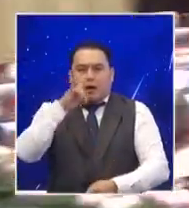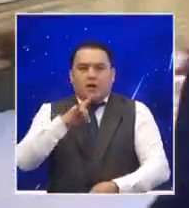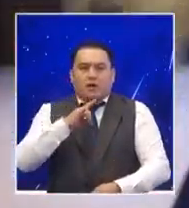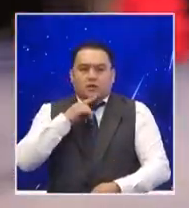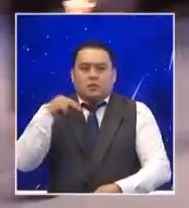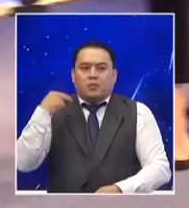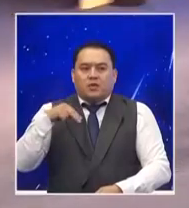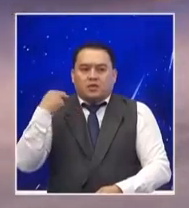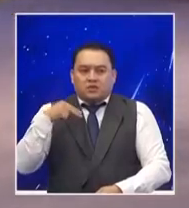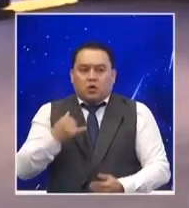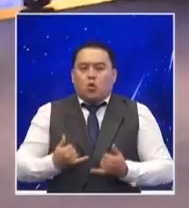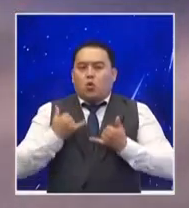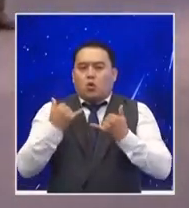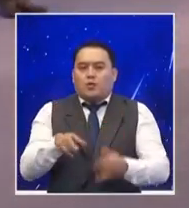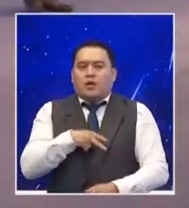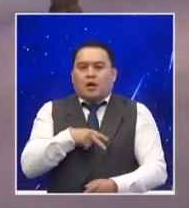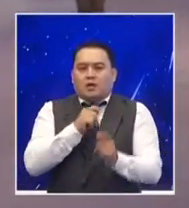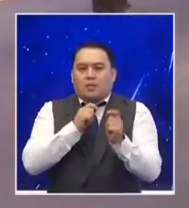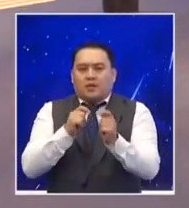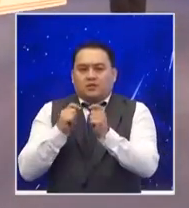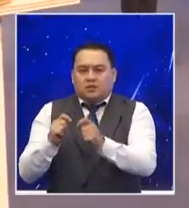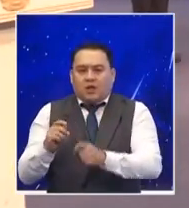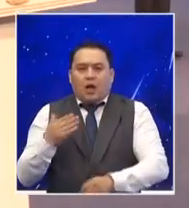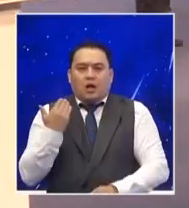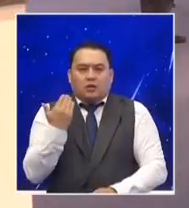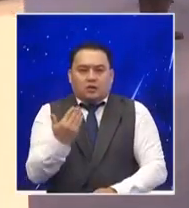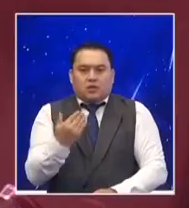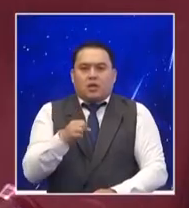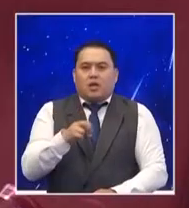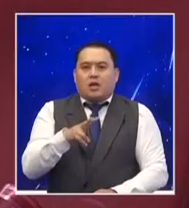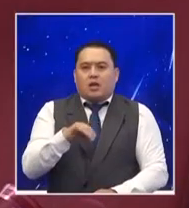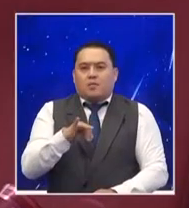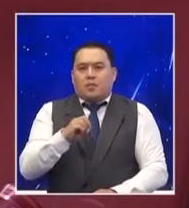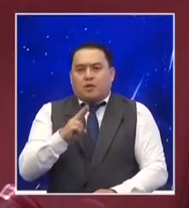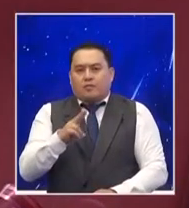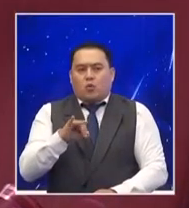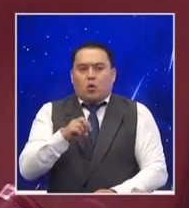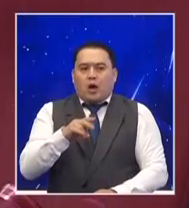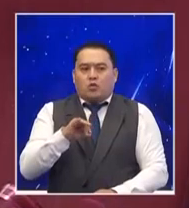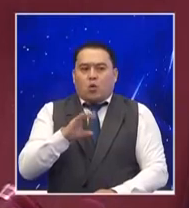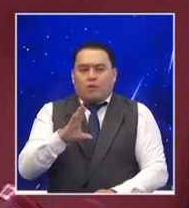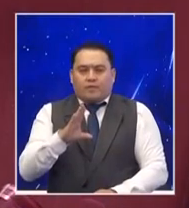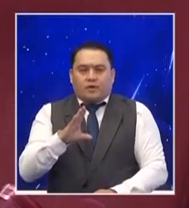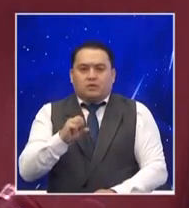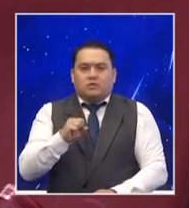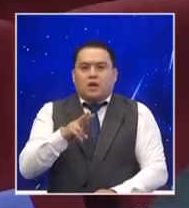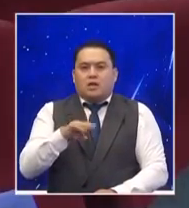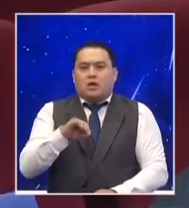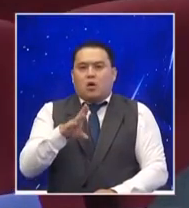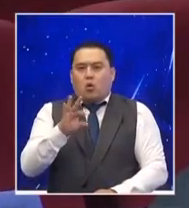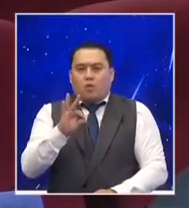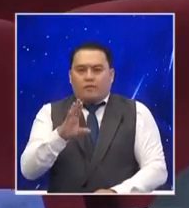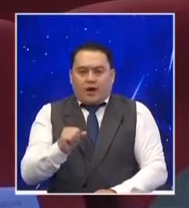Республикасы президентінің құрмет грамотасы табысталды. Олар Ермек Келемсейіт, Серік Мұқанов пен Римма Салықова.